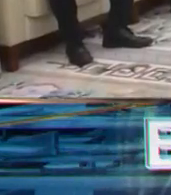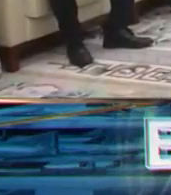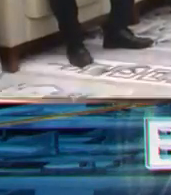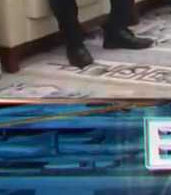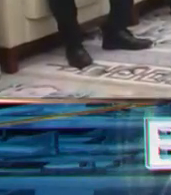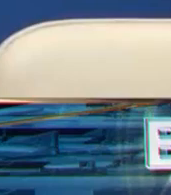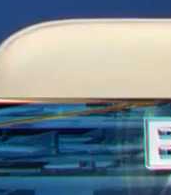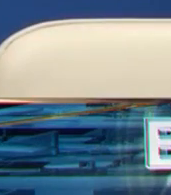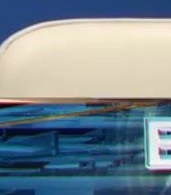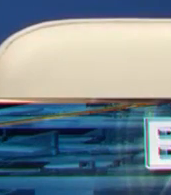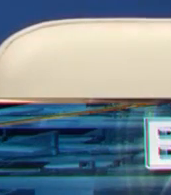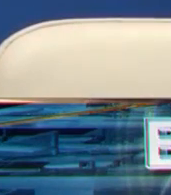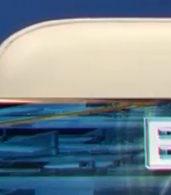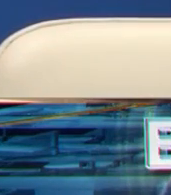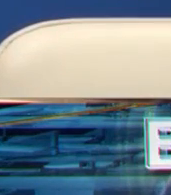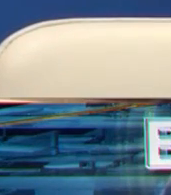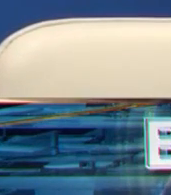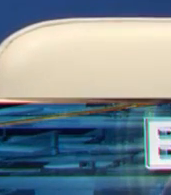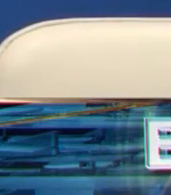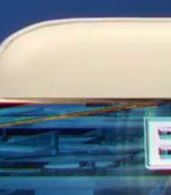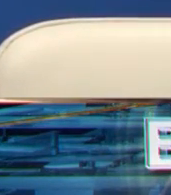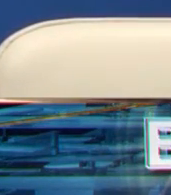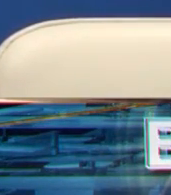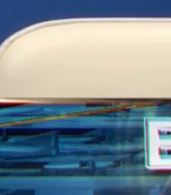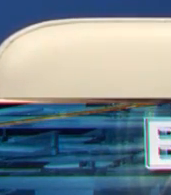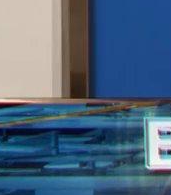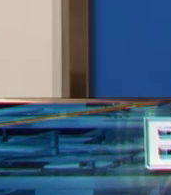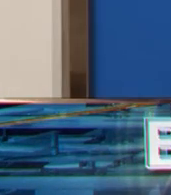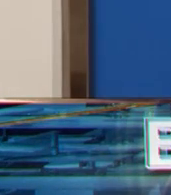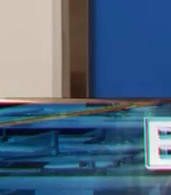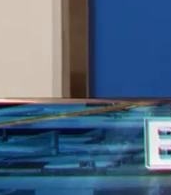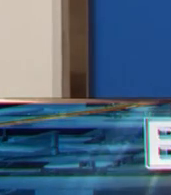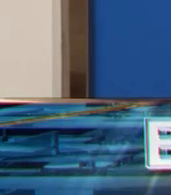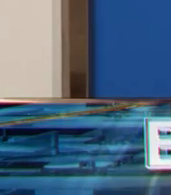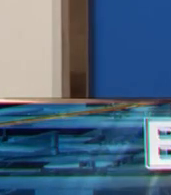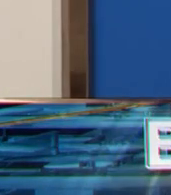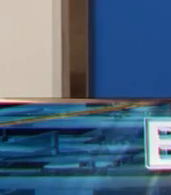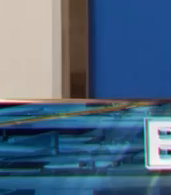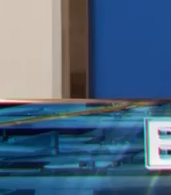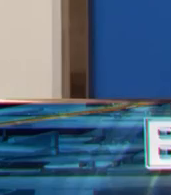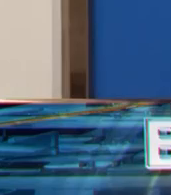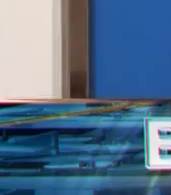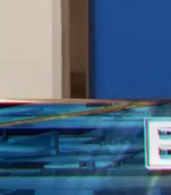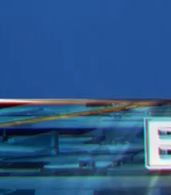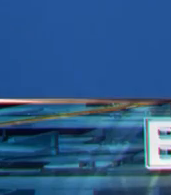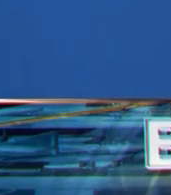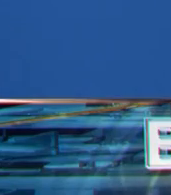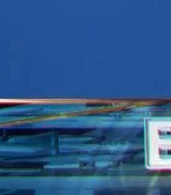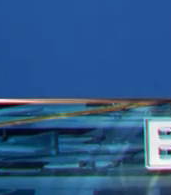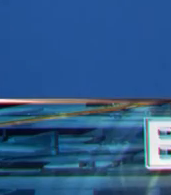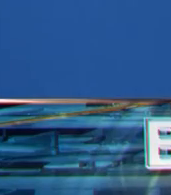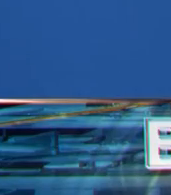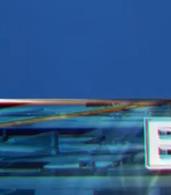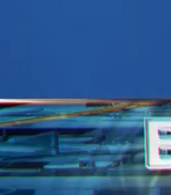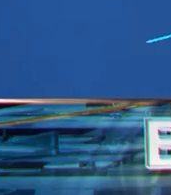Қазмұнайгаз шетелдік мұнай компаниясымен бірлесе игі іс атқарды. Алматы облысының медициналық мекемелеріне 50 оттегі концентратын сыйға